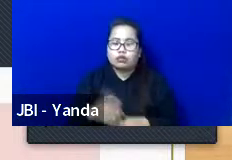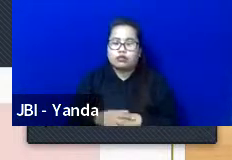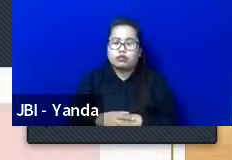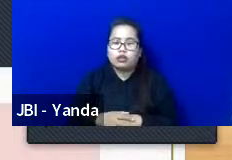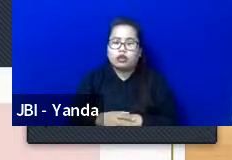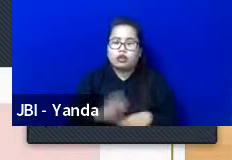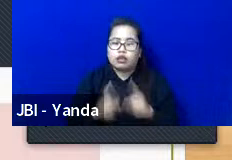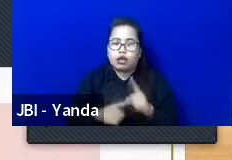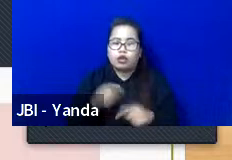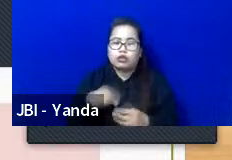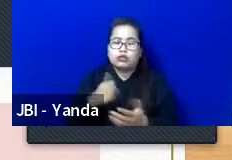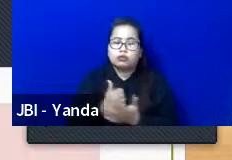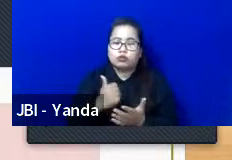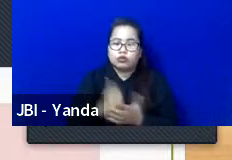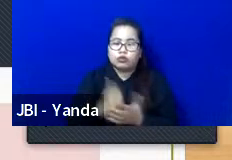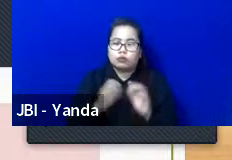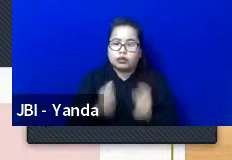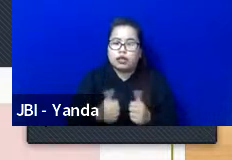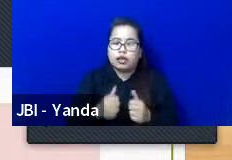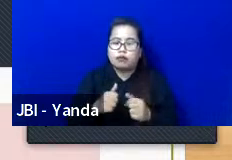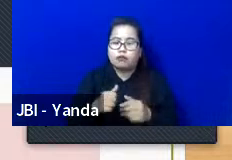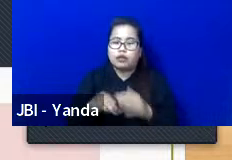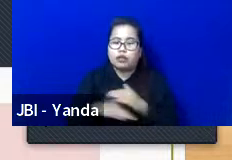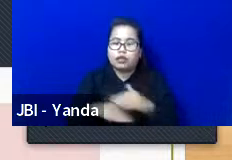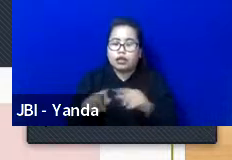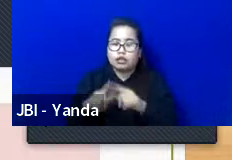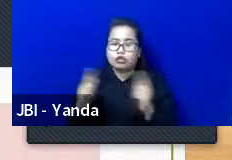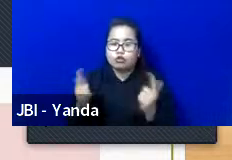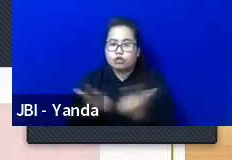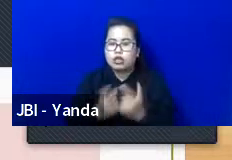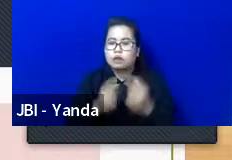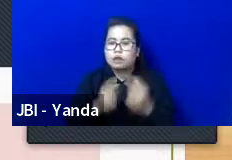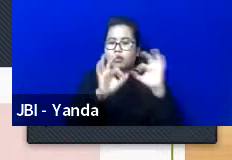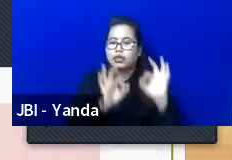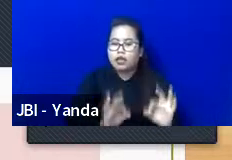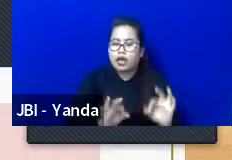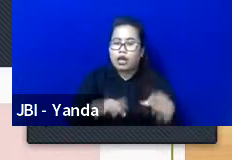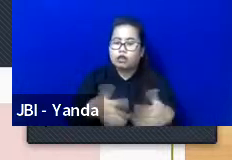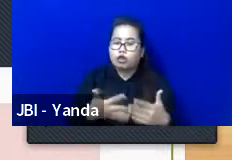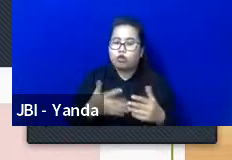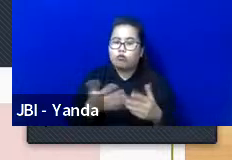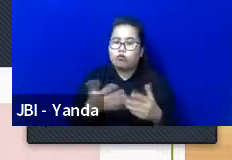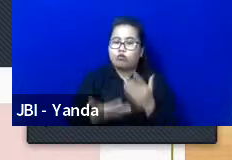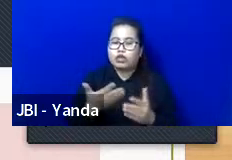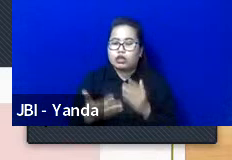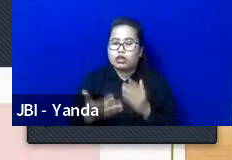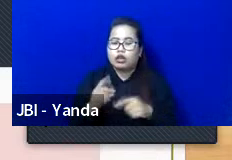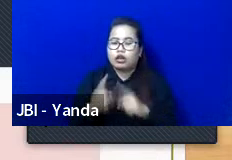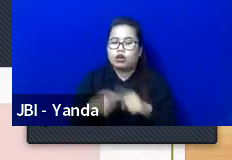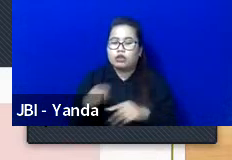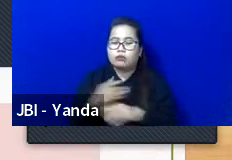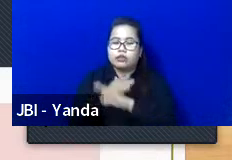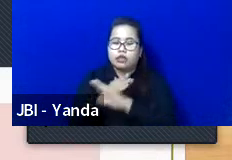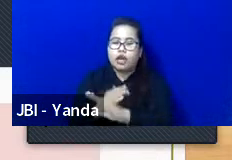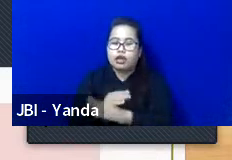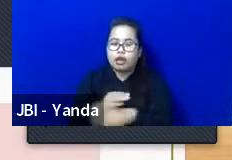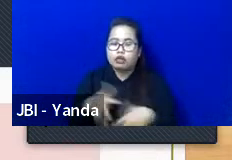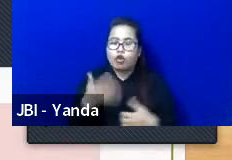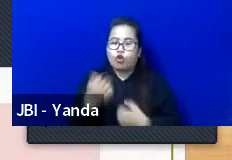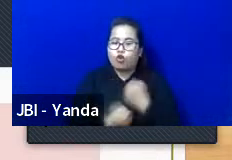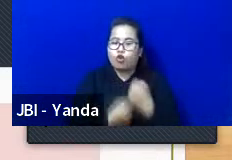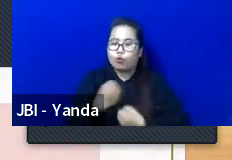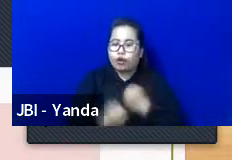bisa juga sebetulnya berbasis institusi pendidikan, ya di institusi bagaimana pencegahan, tadi